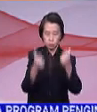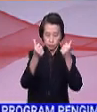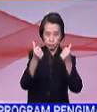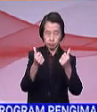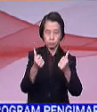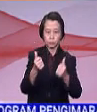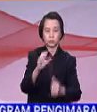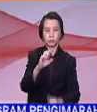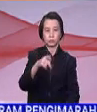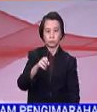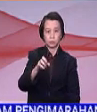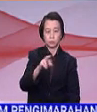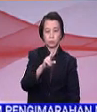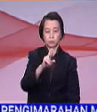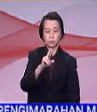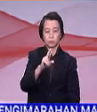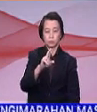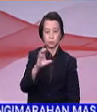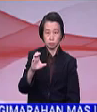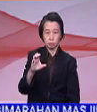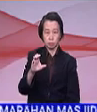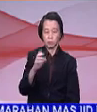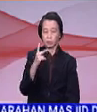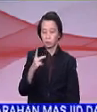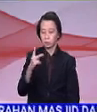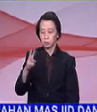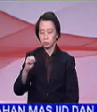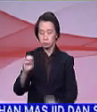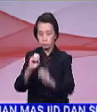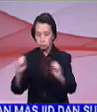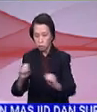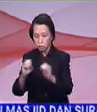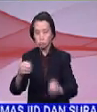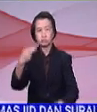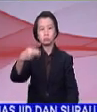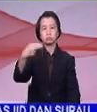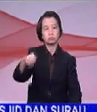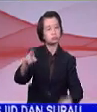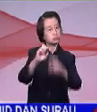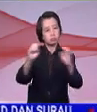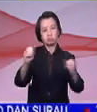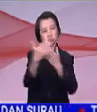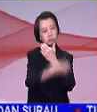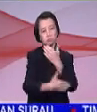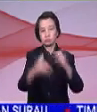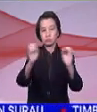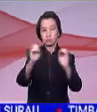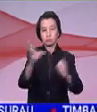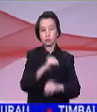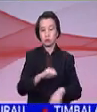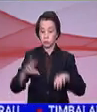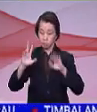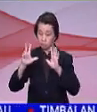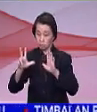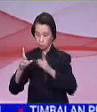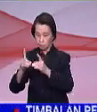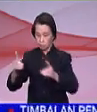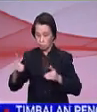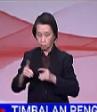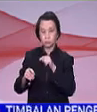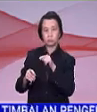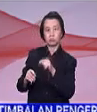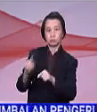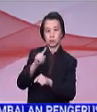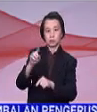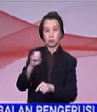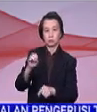Krisis Kebangsaan CPRC KKM, tiada lagi zon hijau di Semenanjung Malaysia, manakala 8 daerah dikategorikan